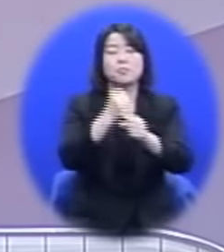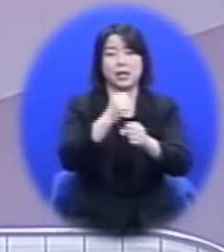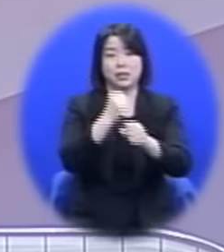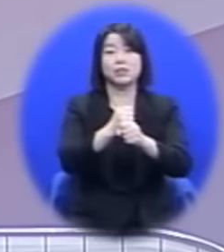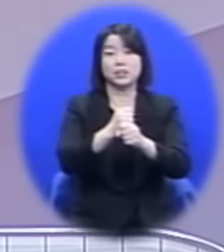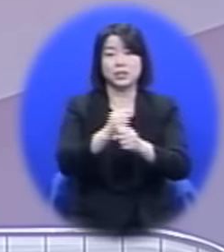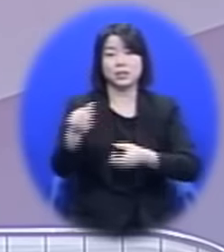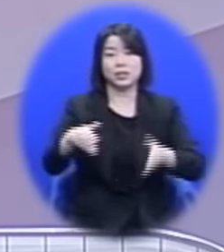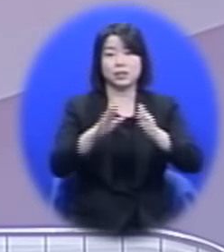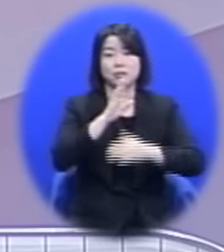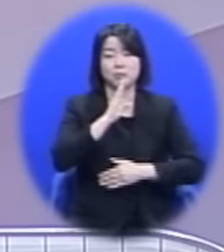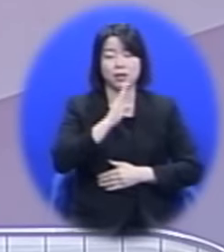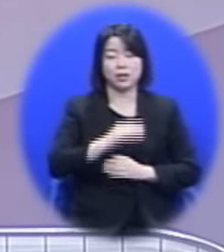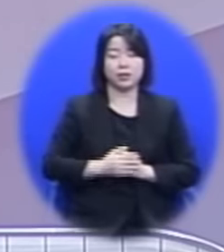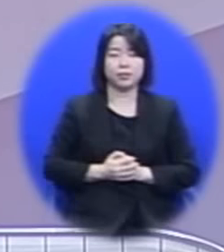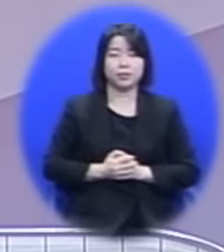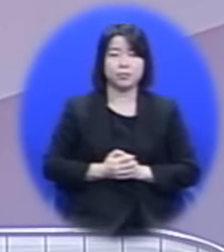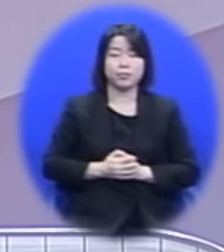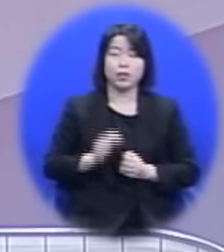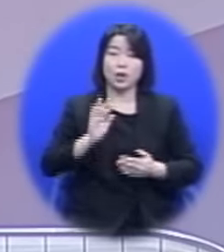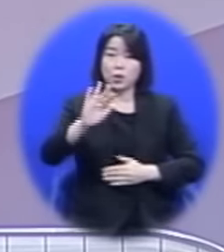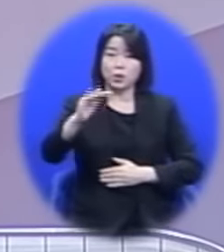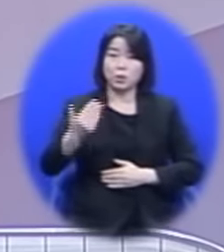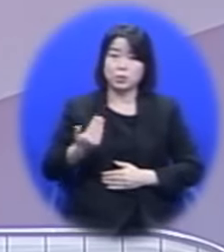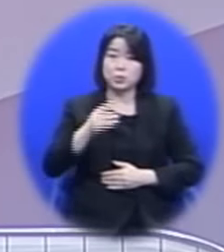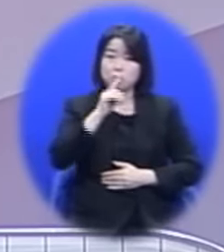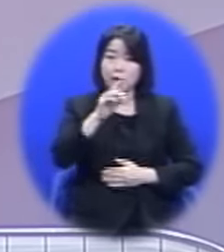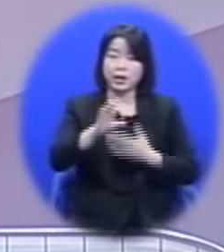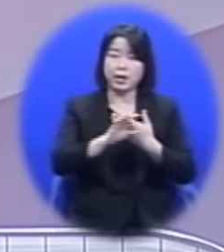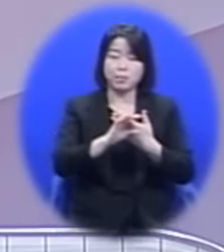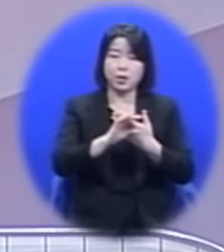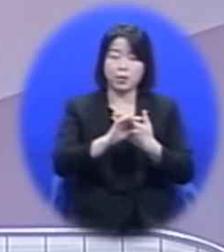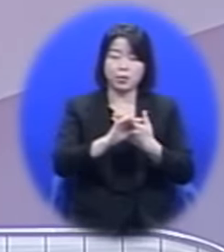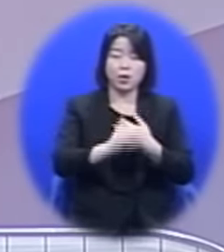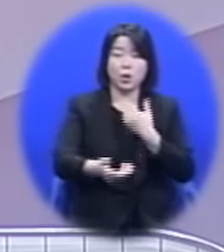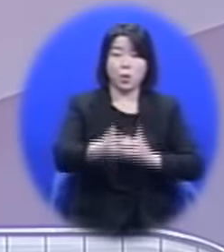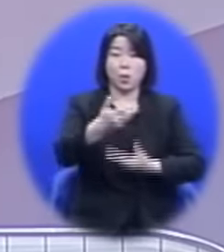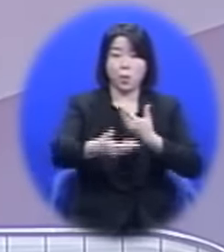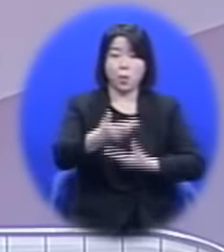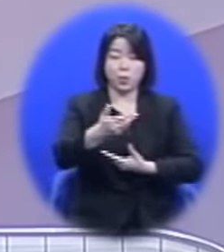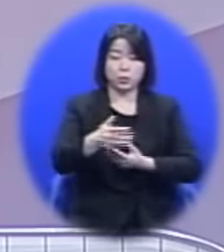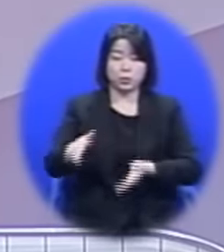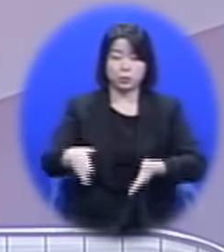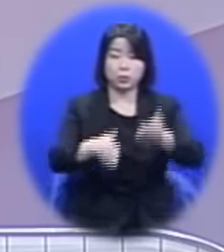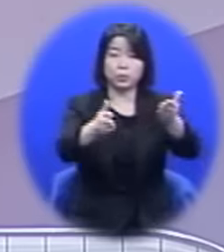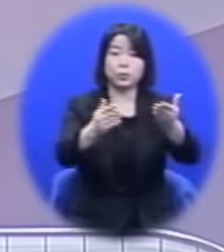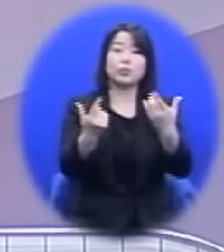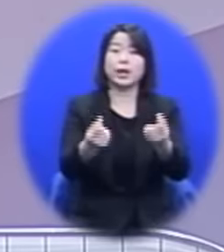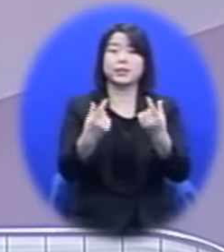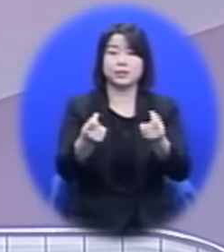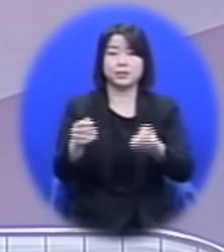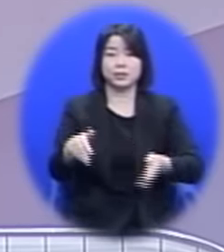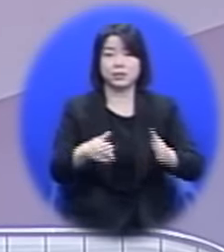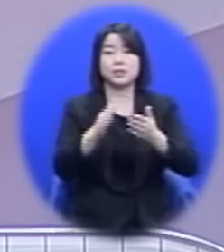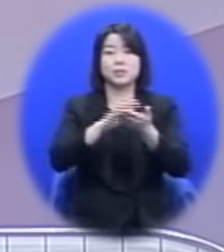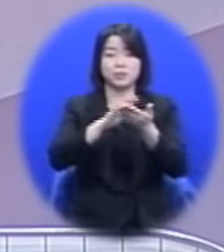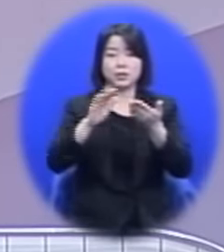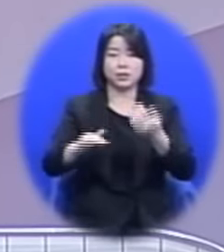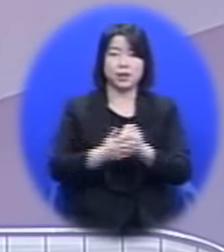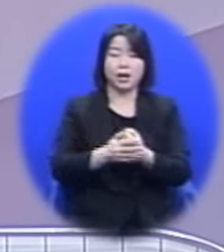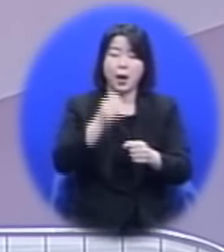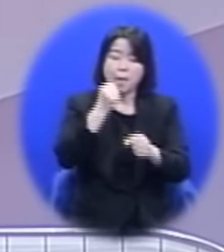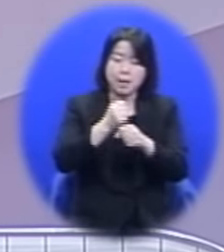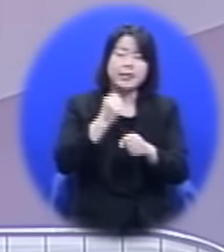길을 말하는 것입니다. 요즘으로 말하면 포장도로 또는 고속도로 같은 길을 말하는 겁니다.